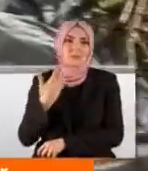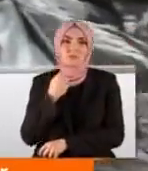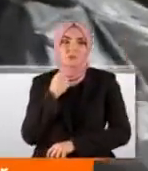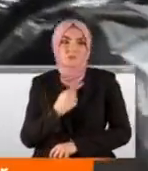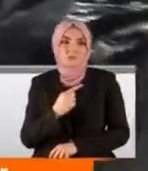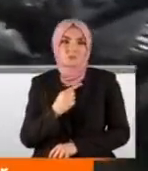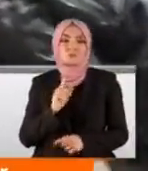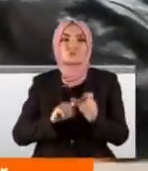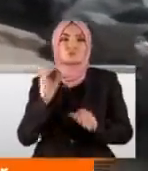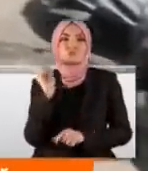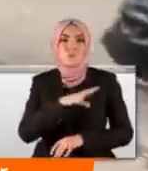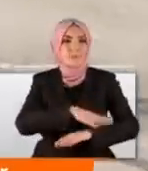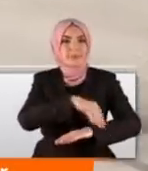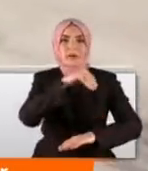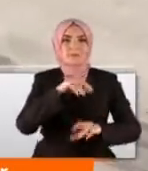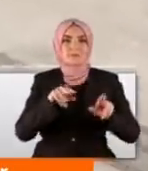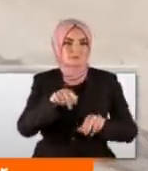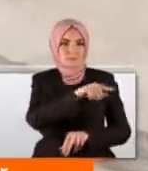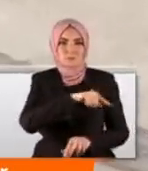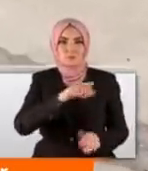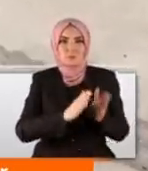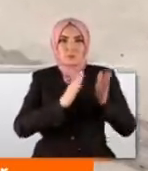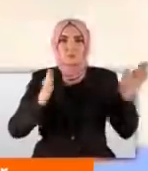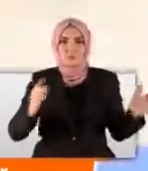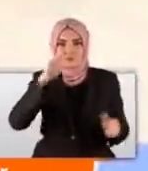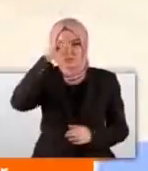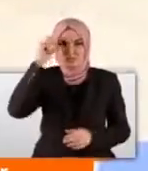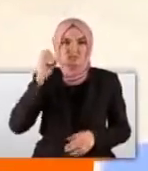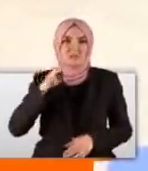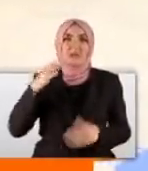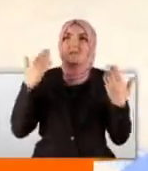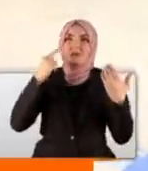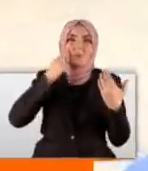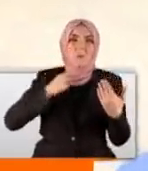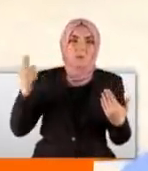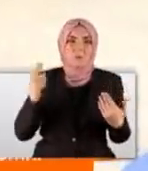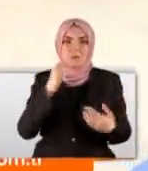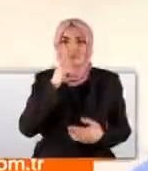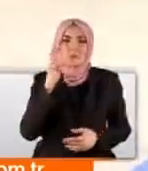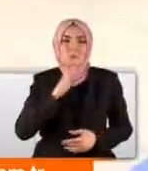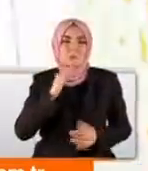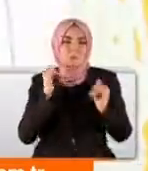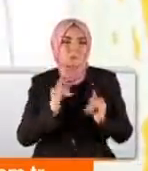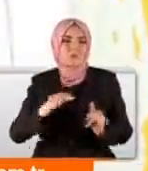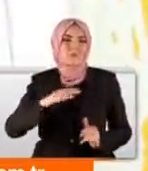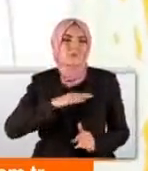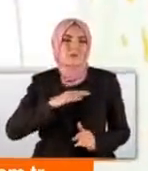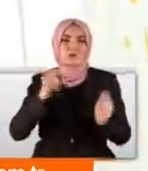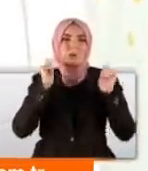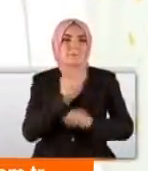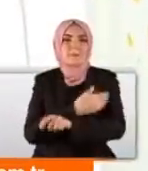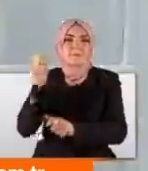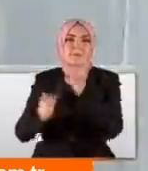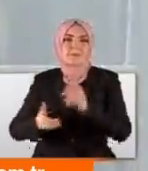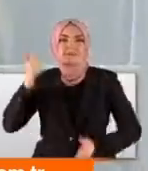dağları büyüdü, sıcağın da etkisiyle çevreye kötü kokular yayıldı. Çankayalılar artık isyan bayrağını çekti. Kokusu bile rahatsız ediyor,